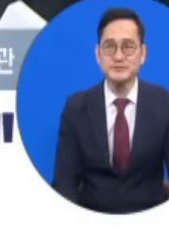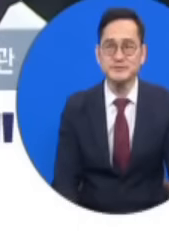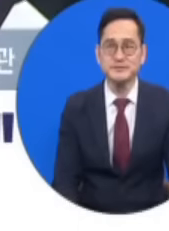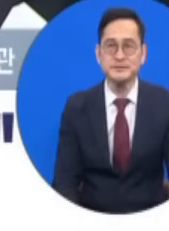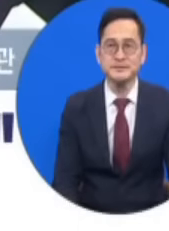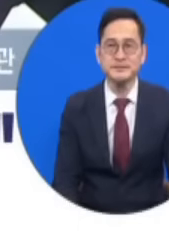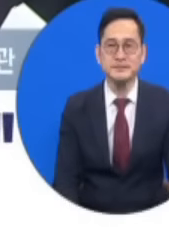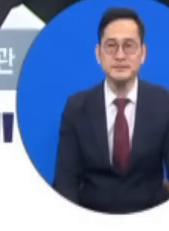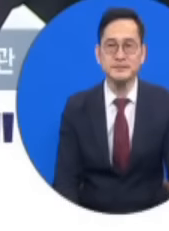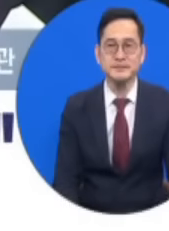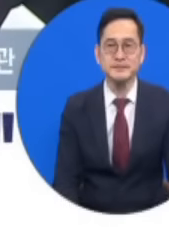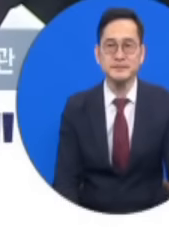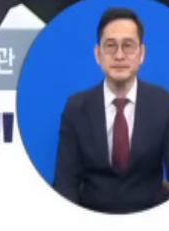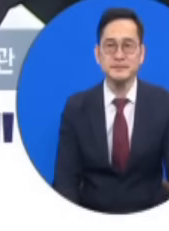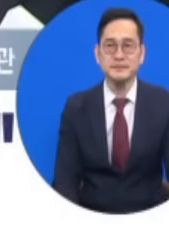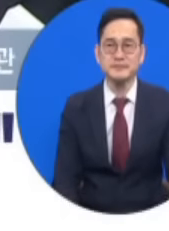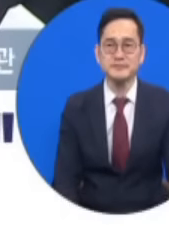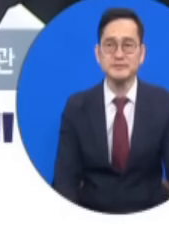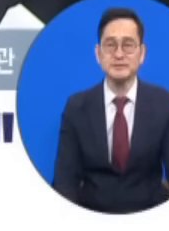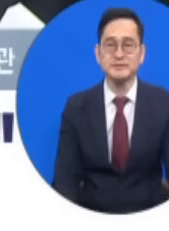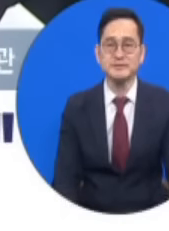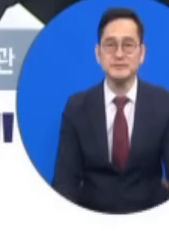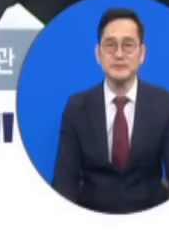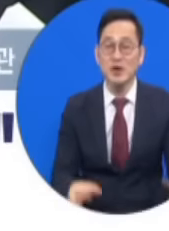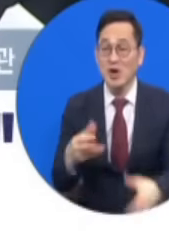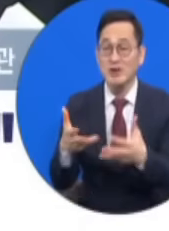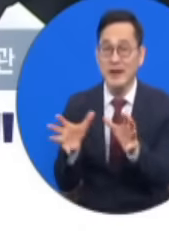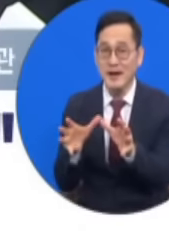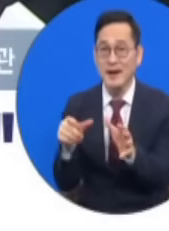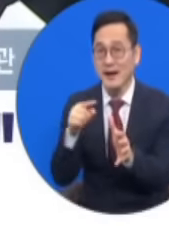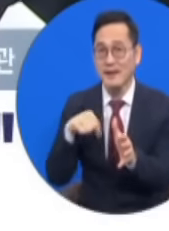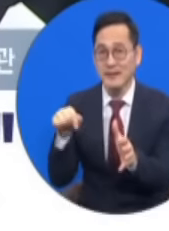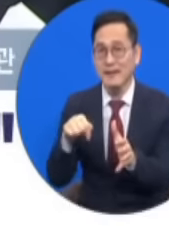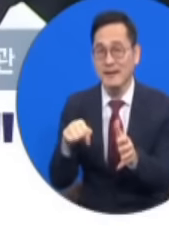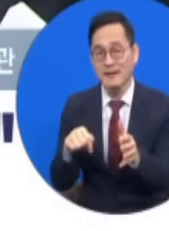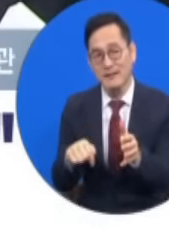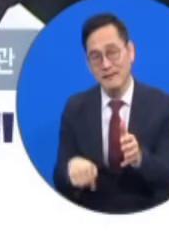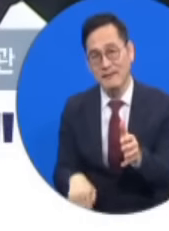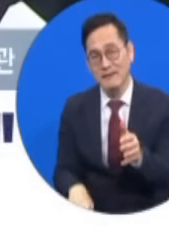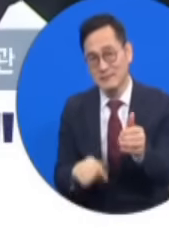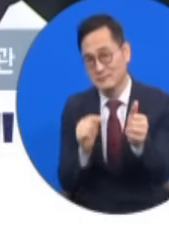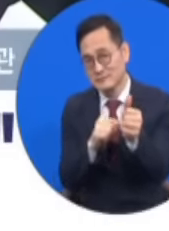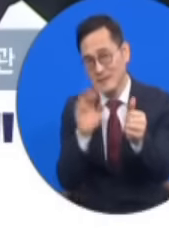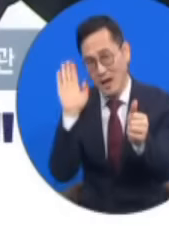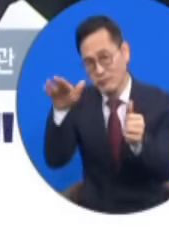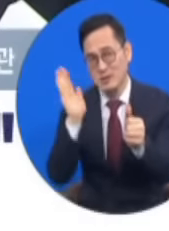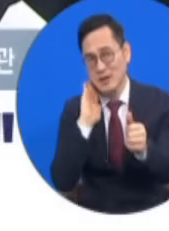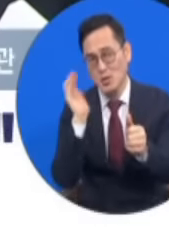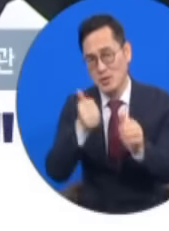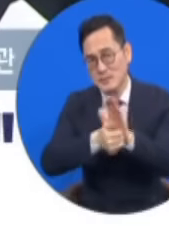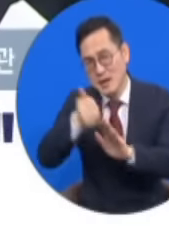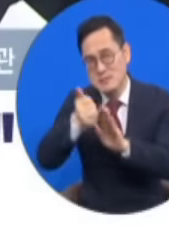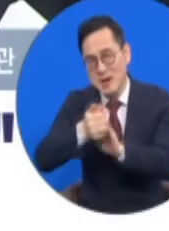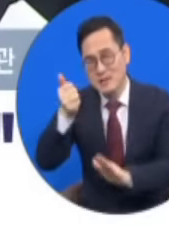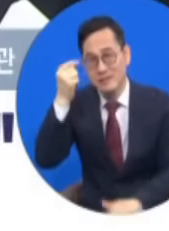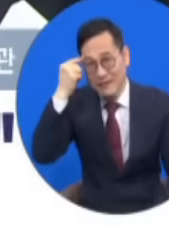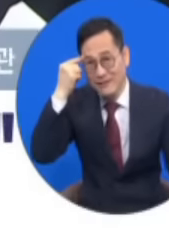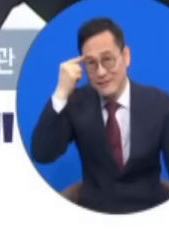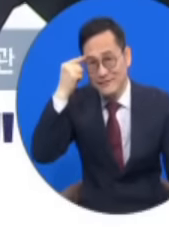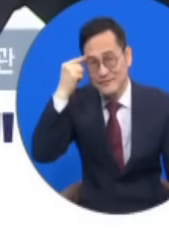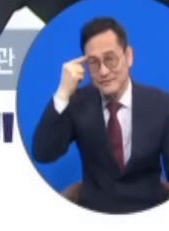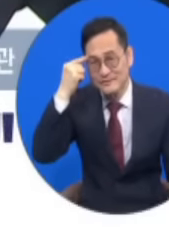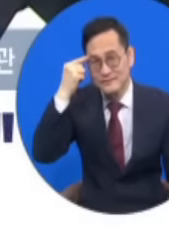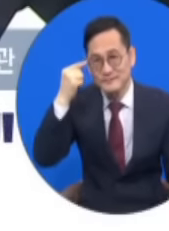받고는 있는 것 같습니다. 그리고 또 이제 뭐 여권 내에서도 어떻게 보면 크게 보면은 뭐 잠룡의 위치까지 약간 공고히 하는